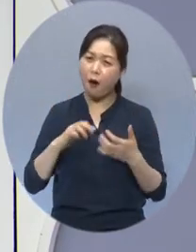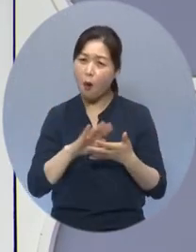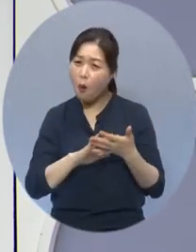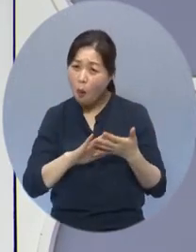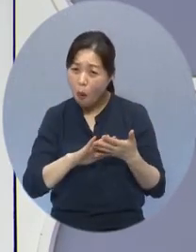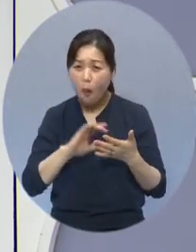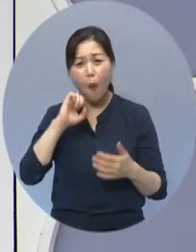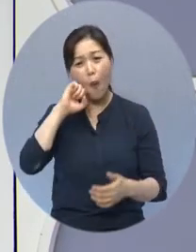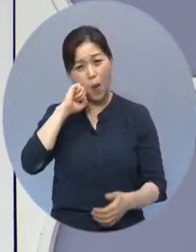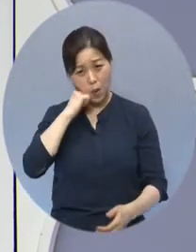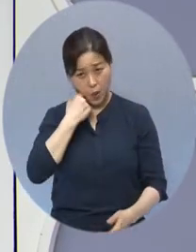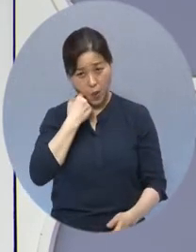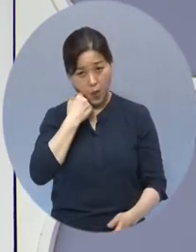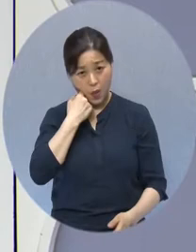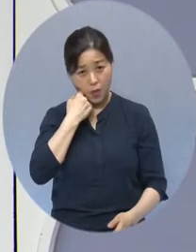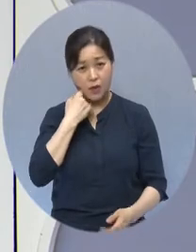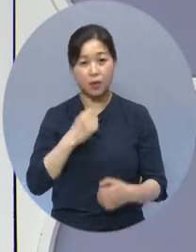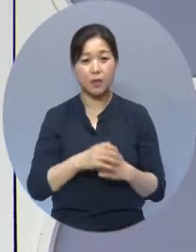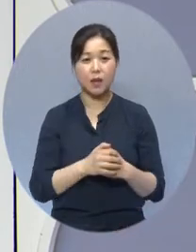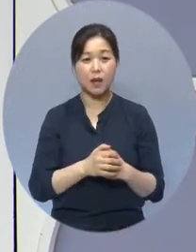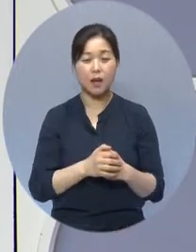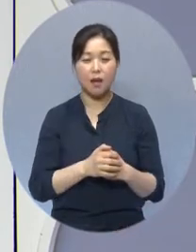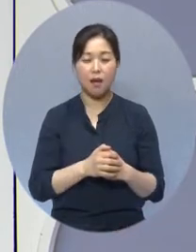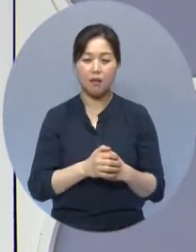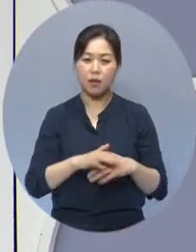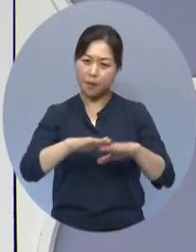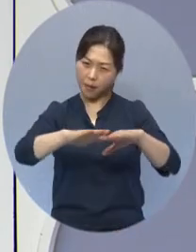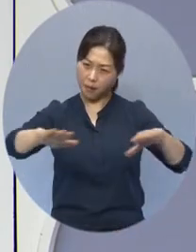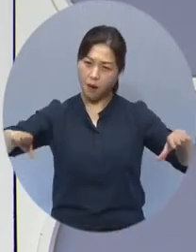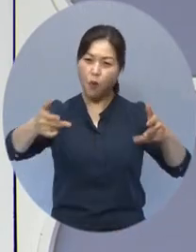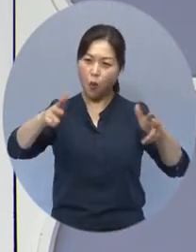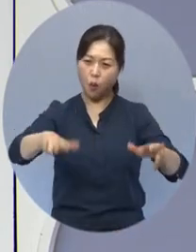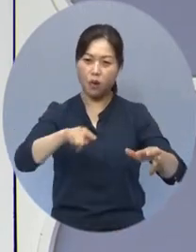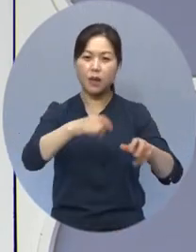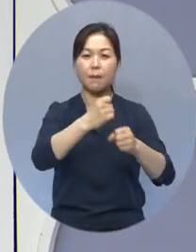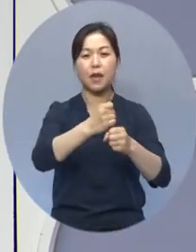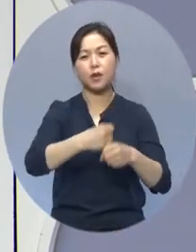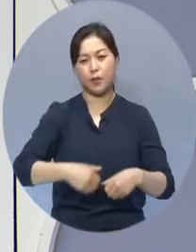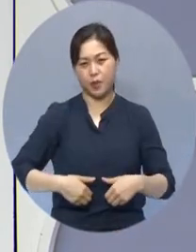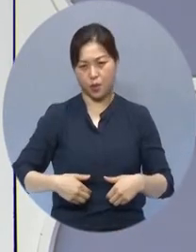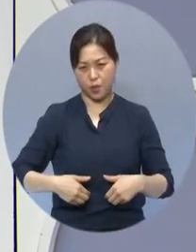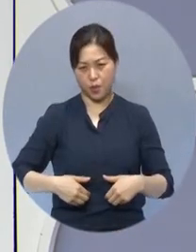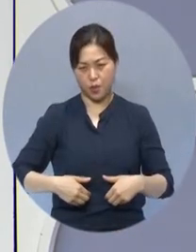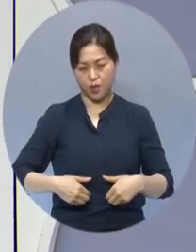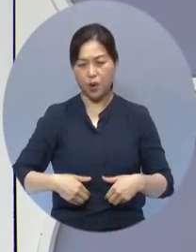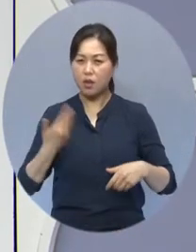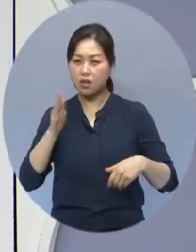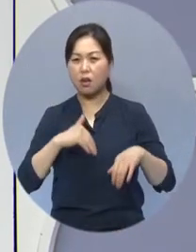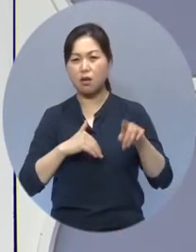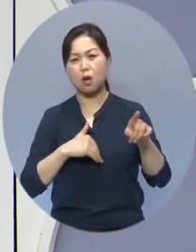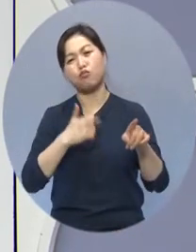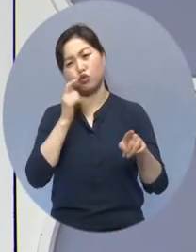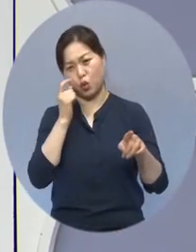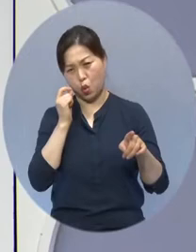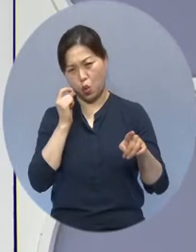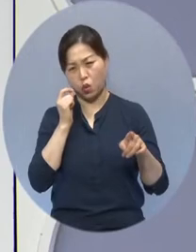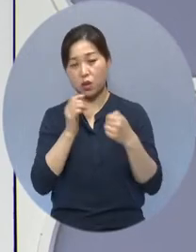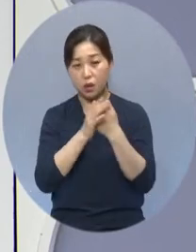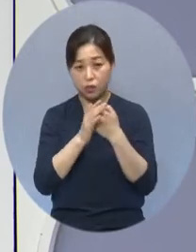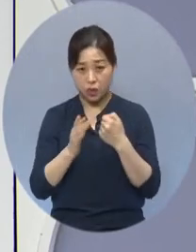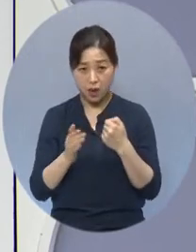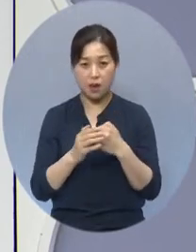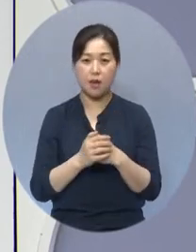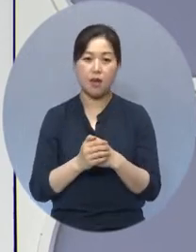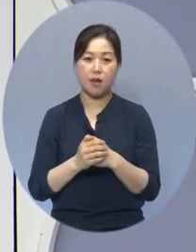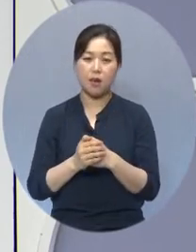그렇죠. 적당한 평면 공원이 있어야 되는데 그렇죠. 그건 사실은 좀 부족하였다. 그래서 세계